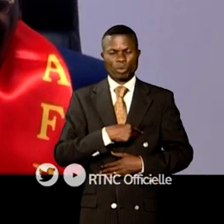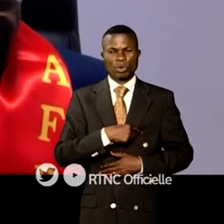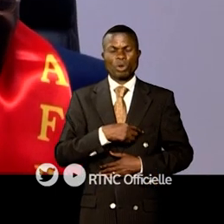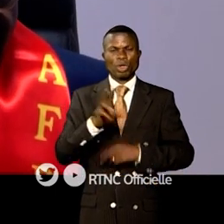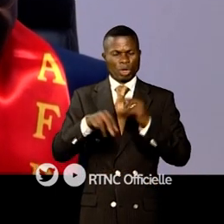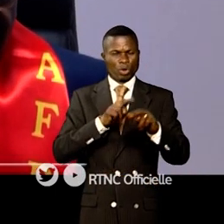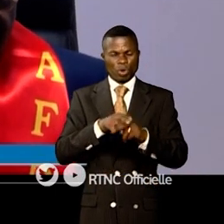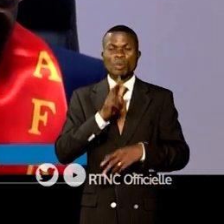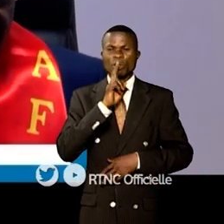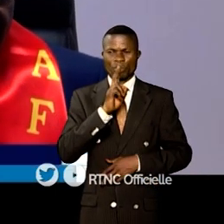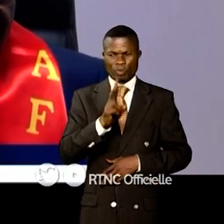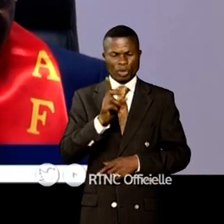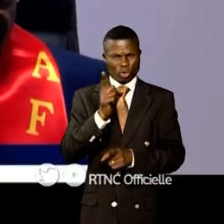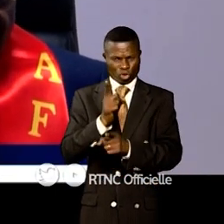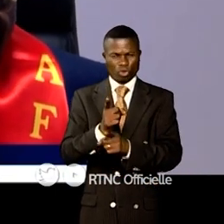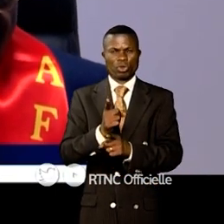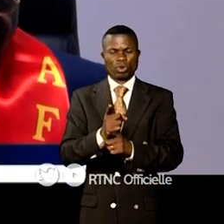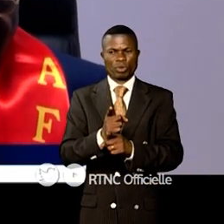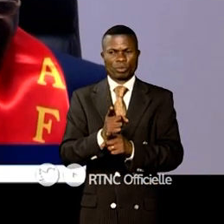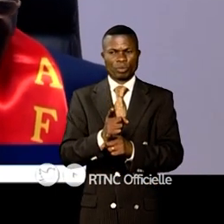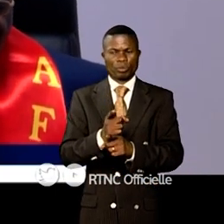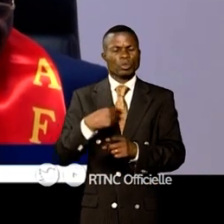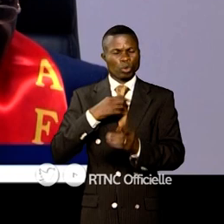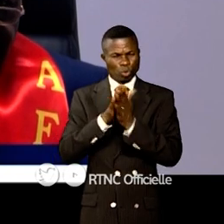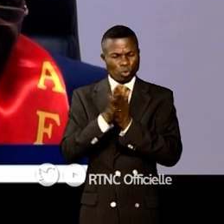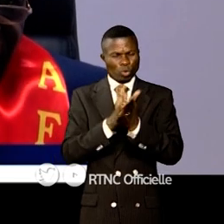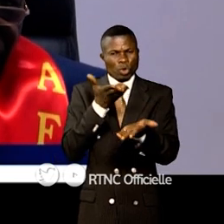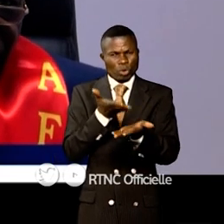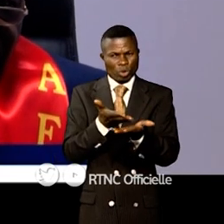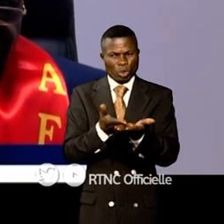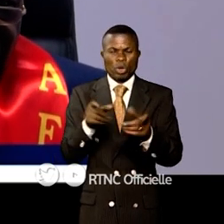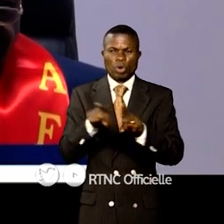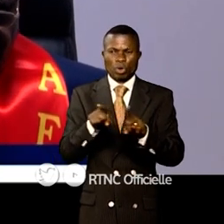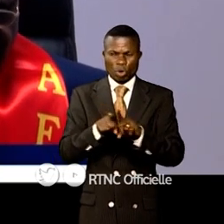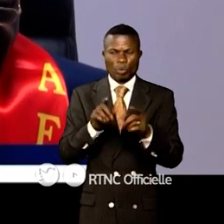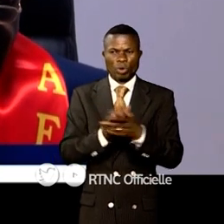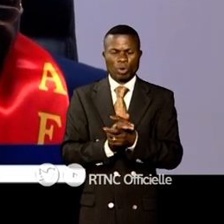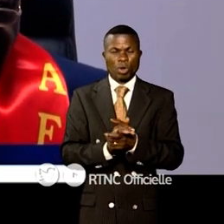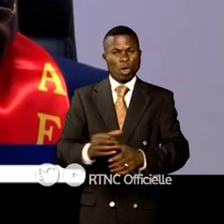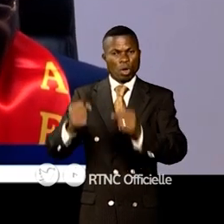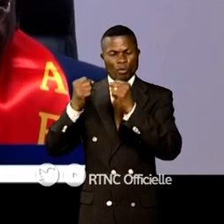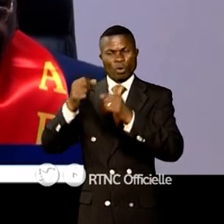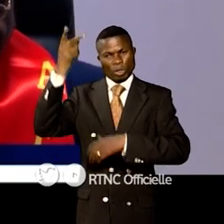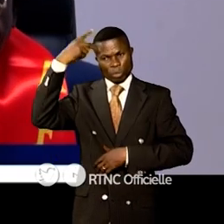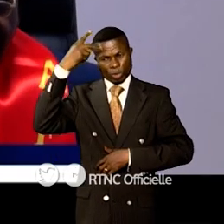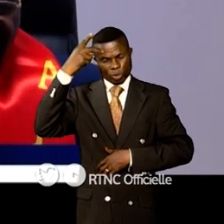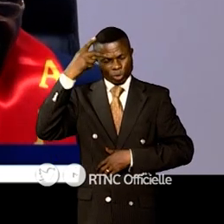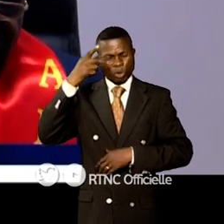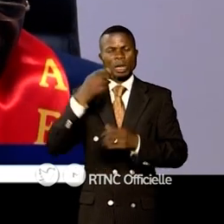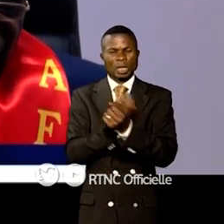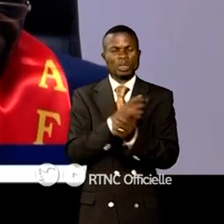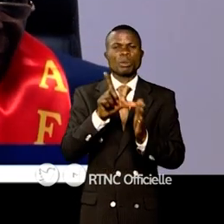fait normal et c'est cela que nous souhaitons. En tant que force politique